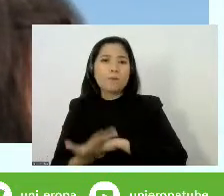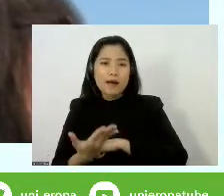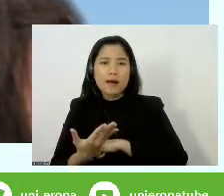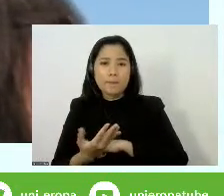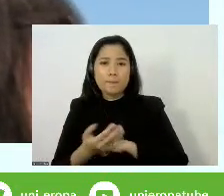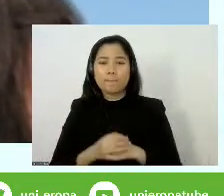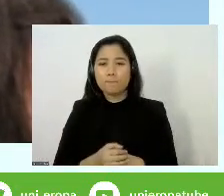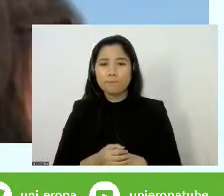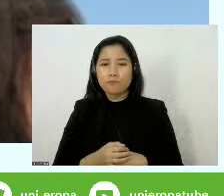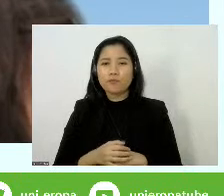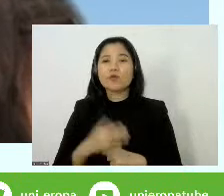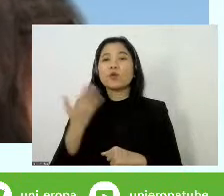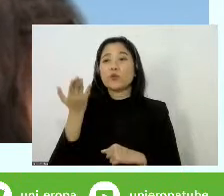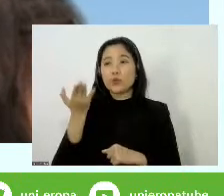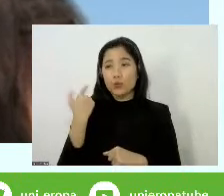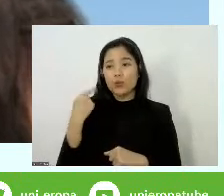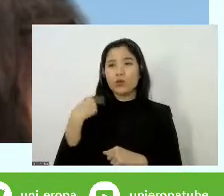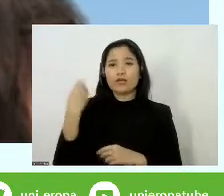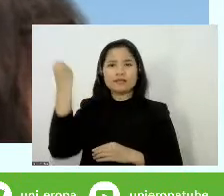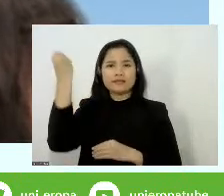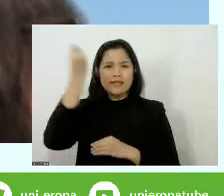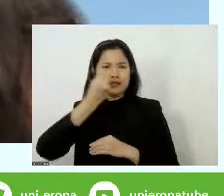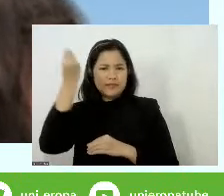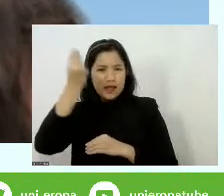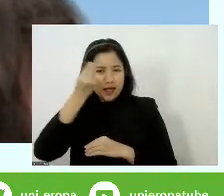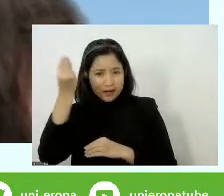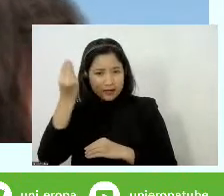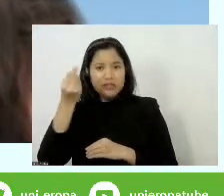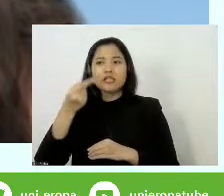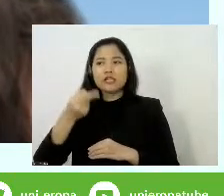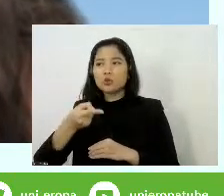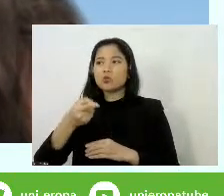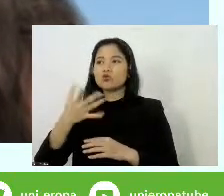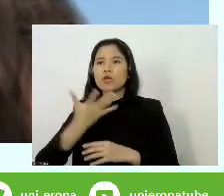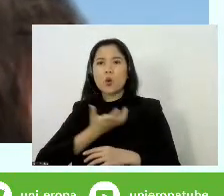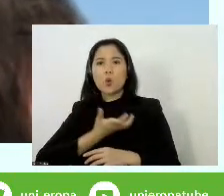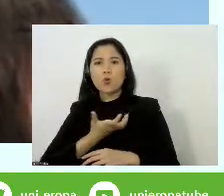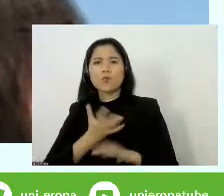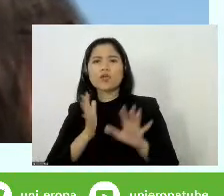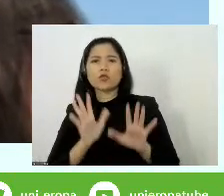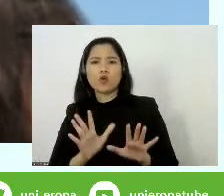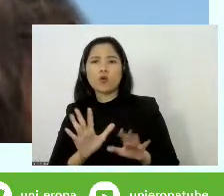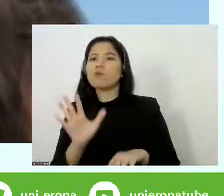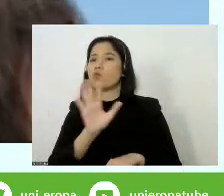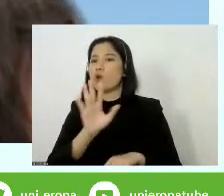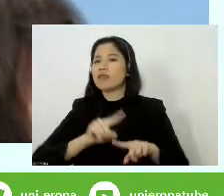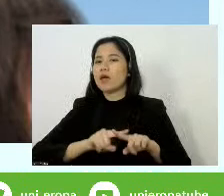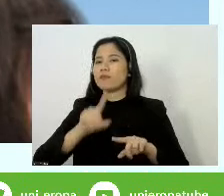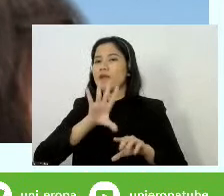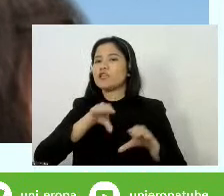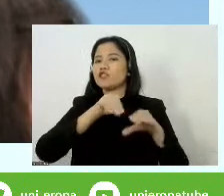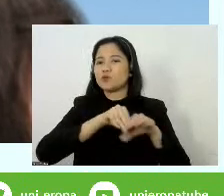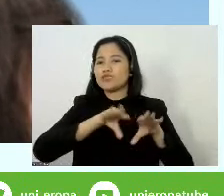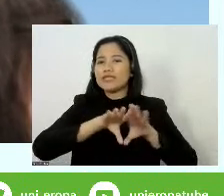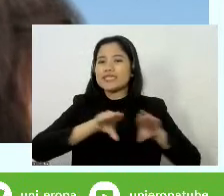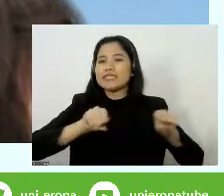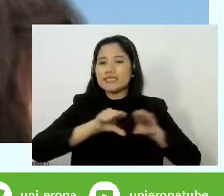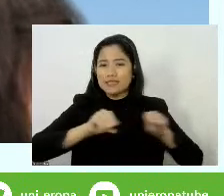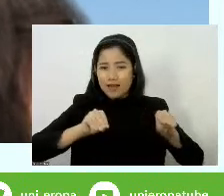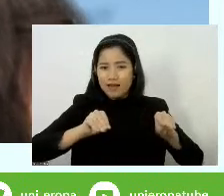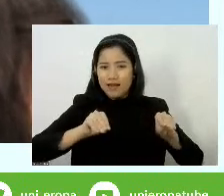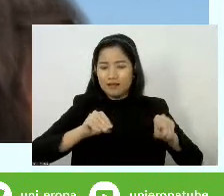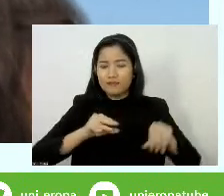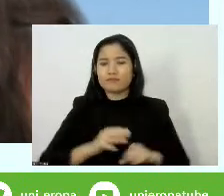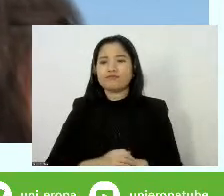saat kita traveling yang mana itu juga bukan hanya sekedar hobi tapi itu juga jadi udah pekerjaanku di situ aku melihat